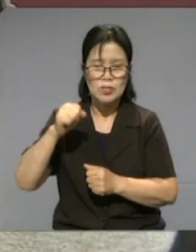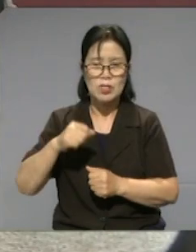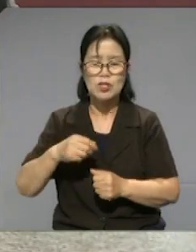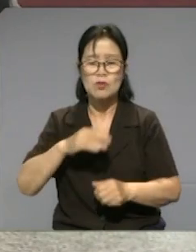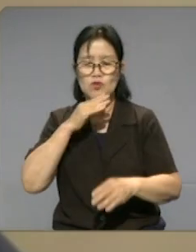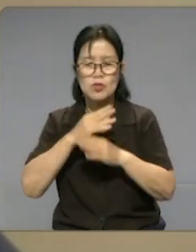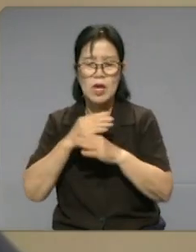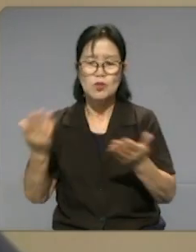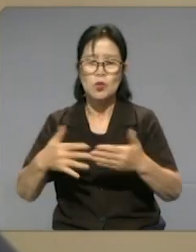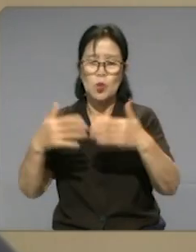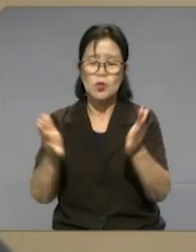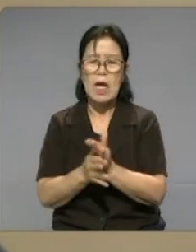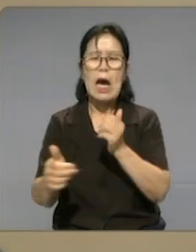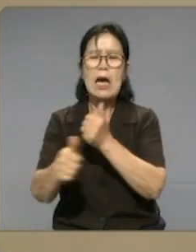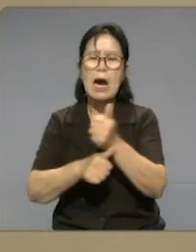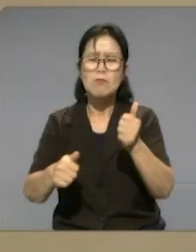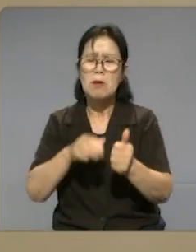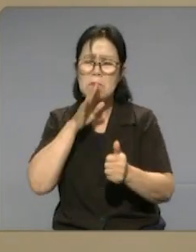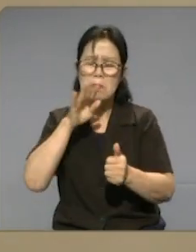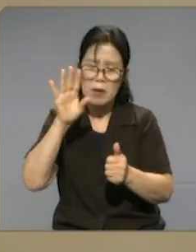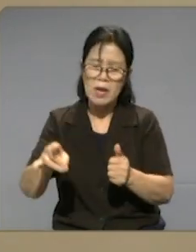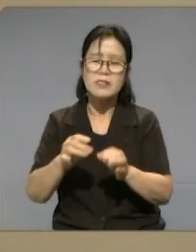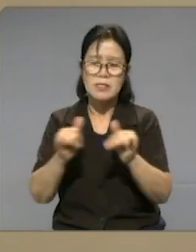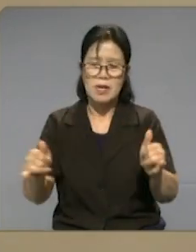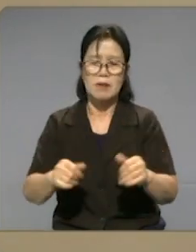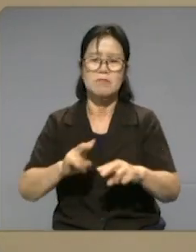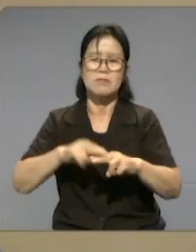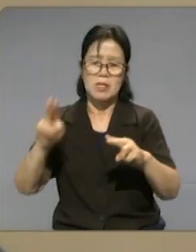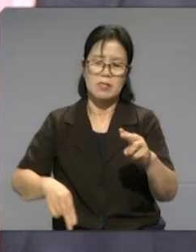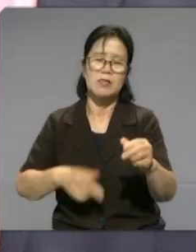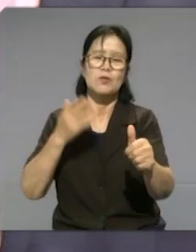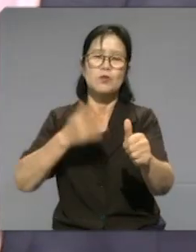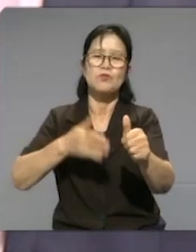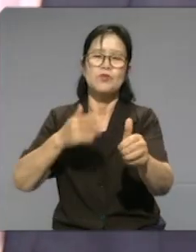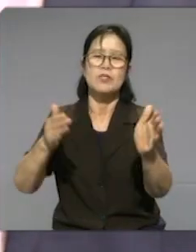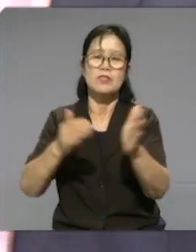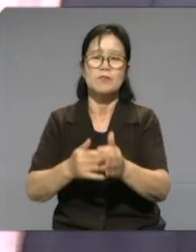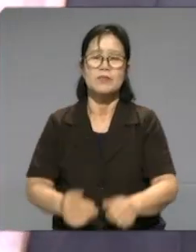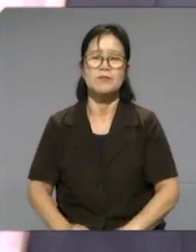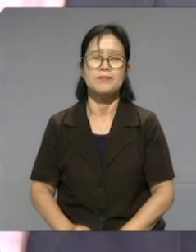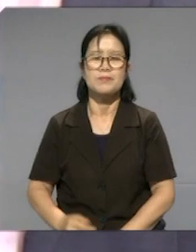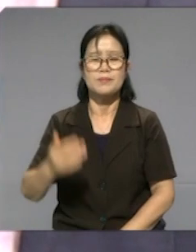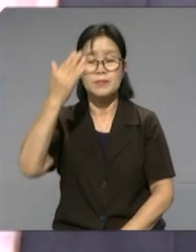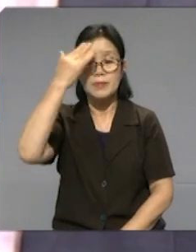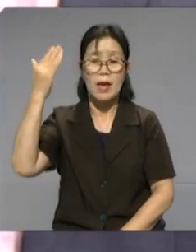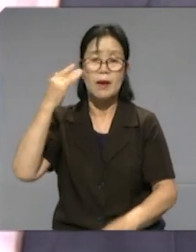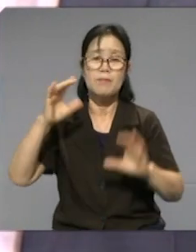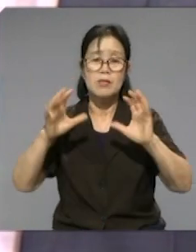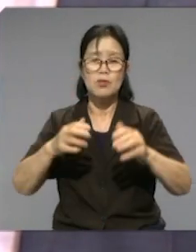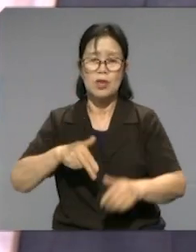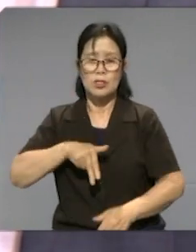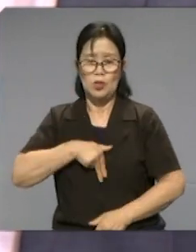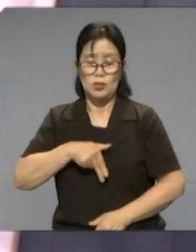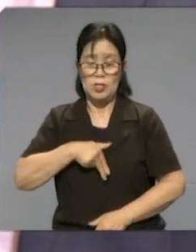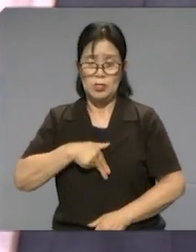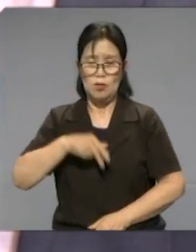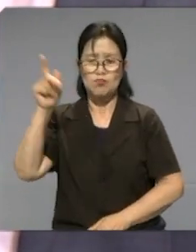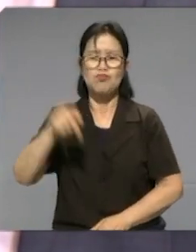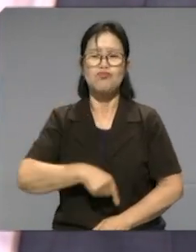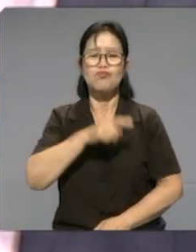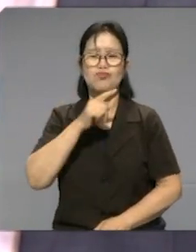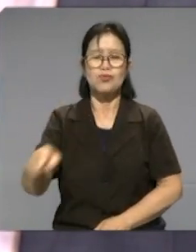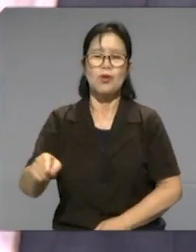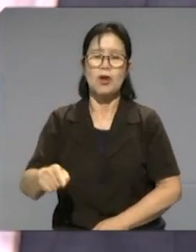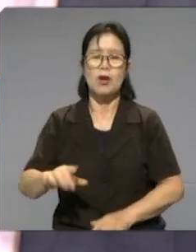북한 노동당 간부라 할 만한 사람이라며 사퇴도 요구했습니다 대한민국의 정체성 자체를 부정하는